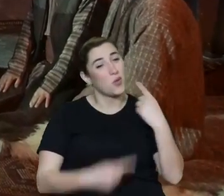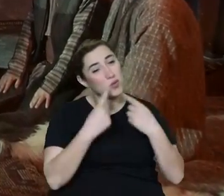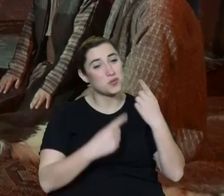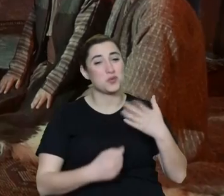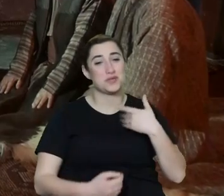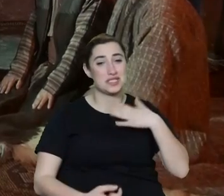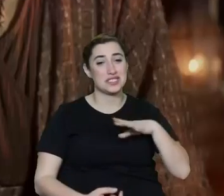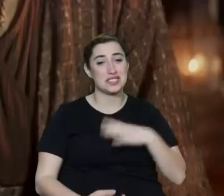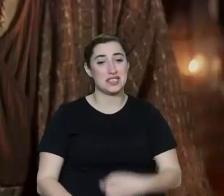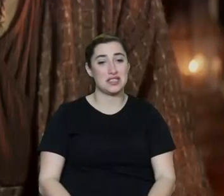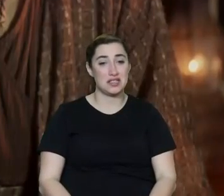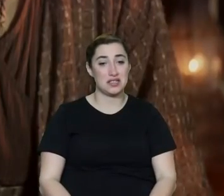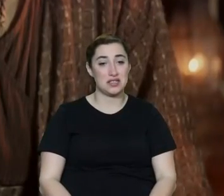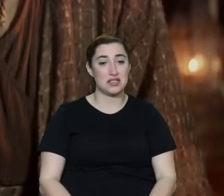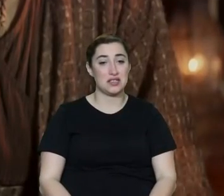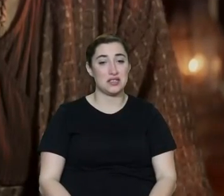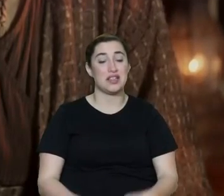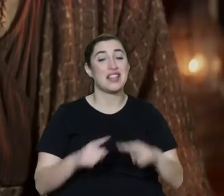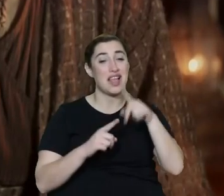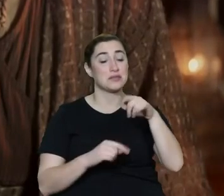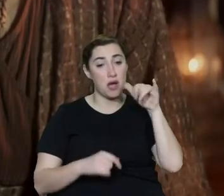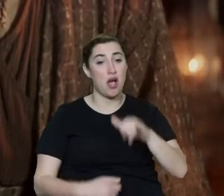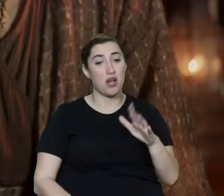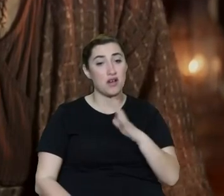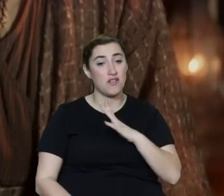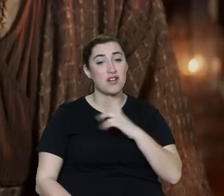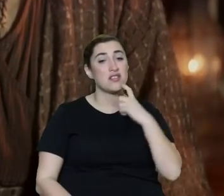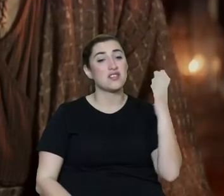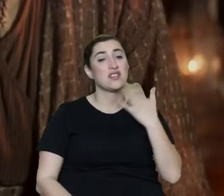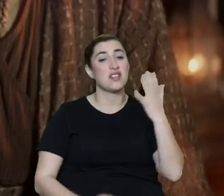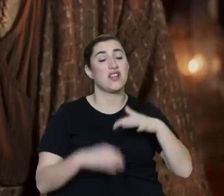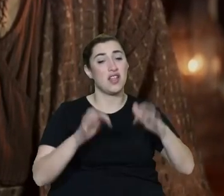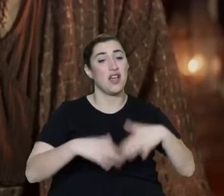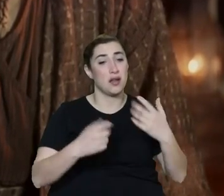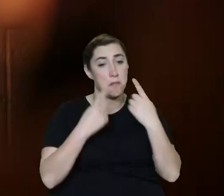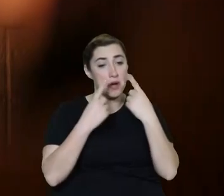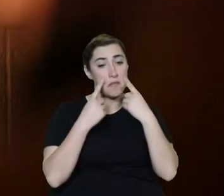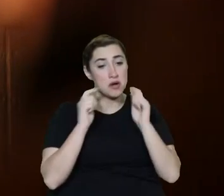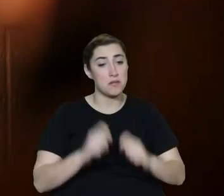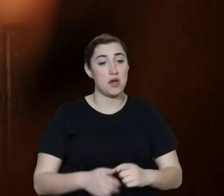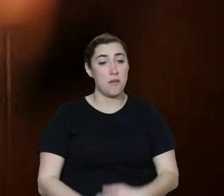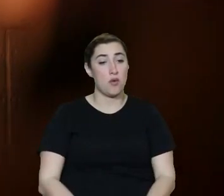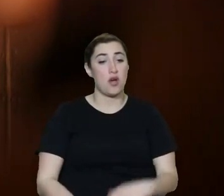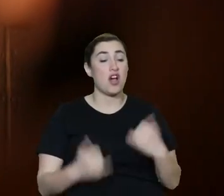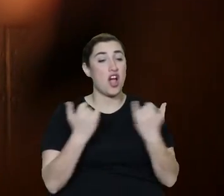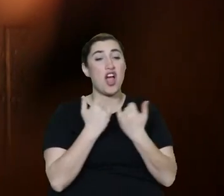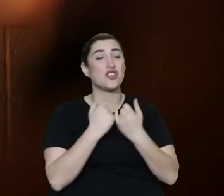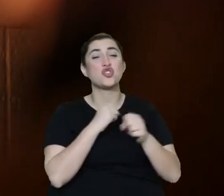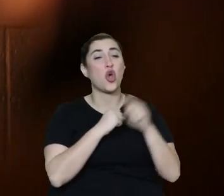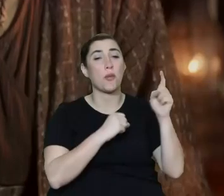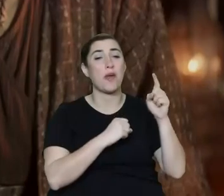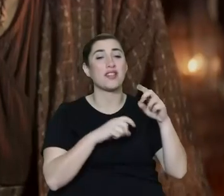istedik şeyhim. Azmiye haklıdır. Yıllardır eker biçer. Kardeşi Gökmen